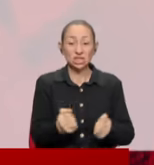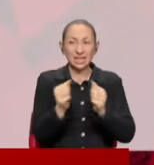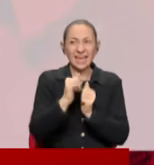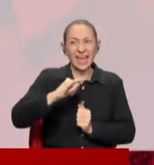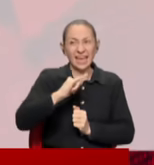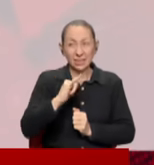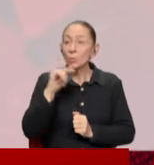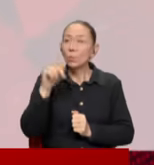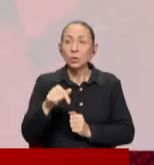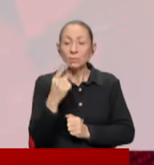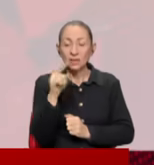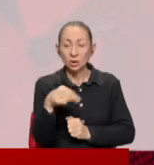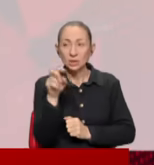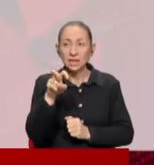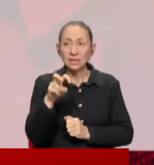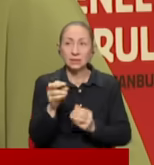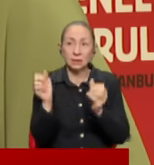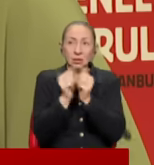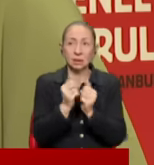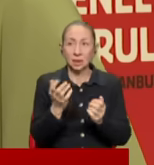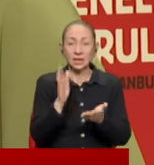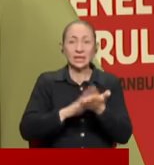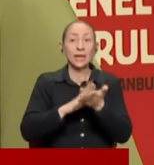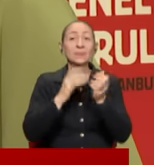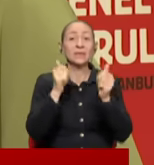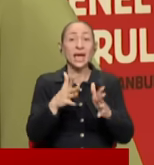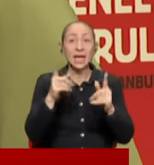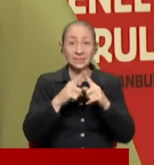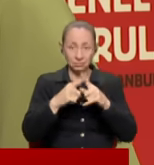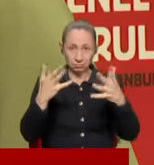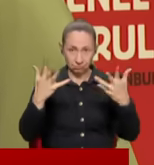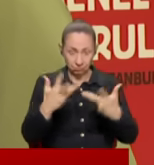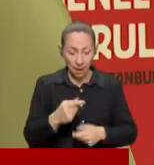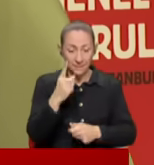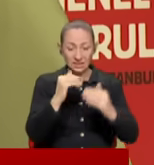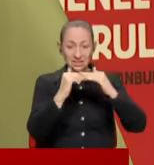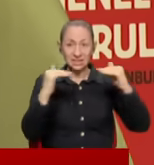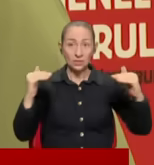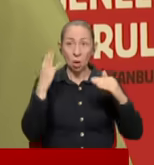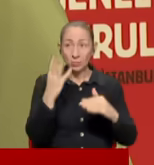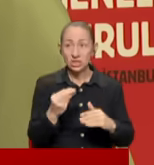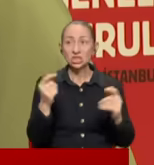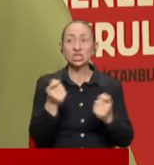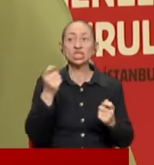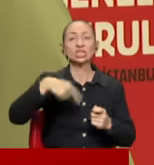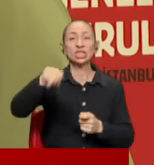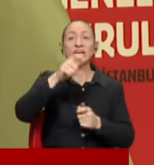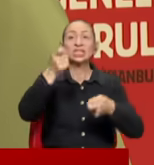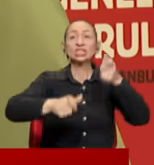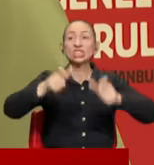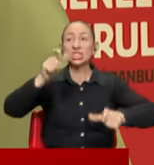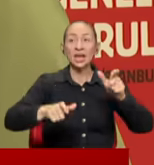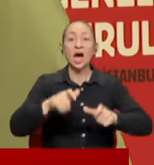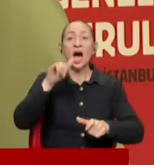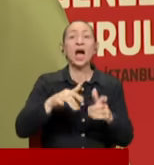katına yakınken bugün 1,8 katı. Kıdem tazminatı hesaplanırken bir sınır uygulanmasına, çalışanların,